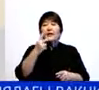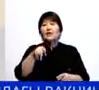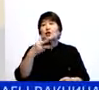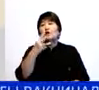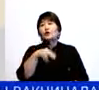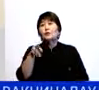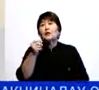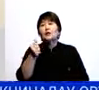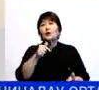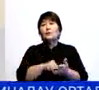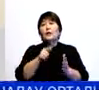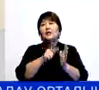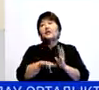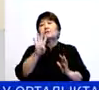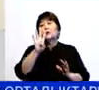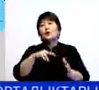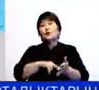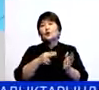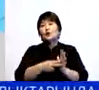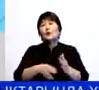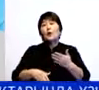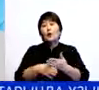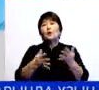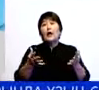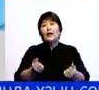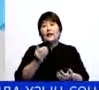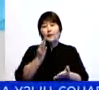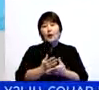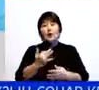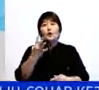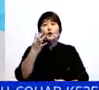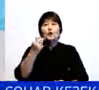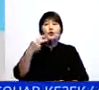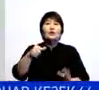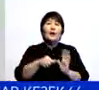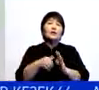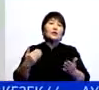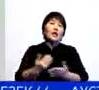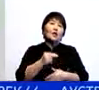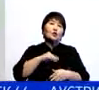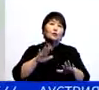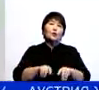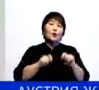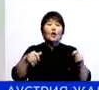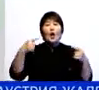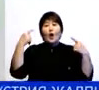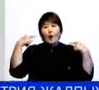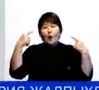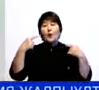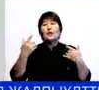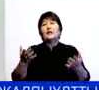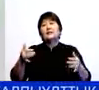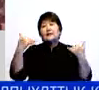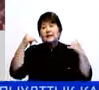миллиард теңге болатын 74 жобада қолдауға ие болған. Соның арқасында 426 жаңа жұмыс орны ашылып, қой, сиыр және жылқы